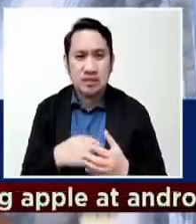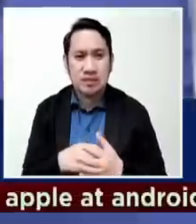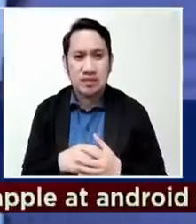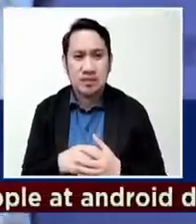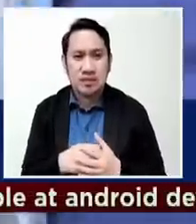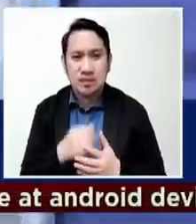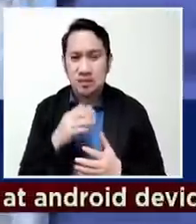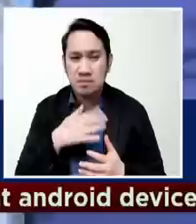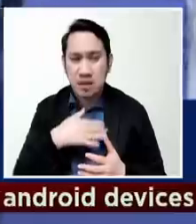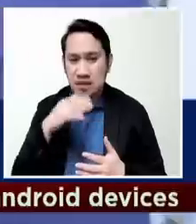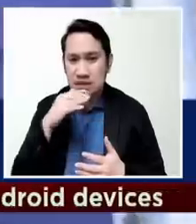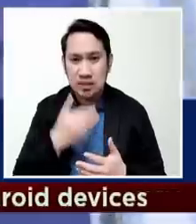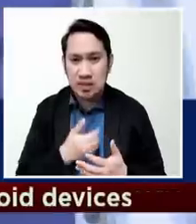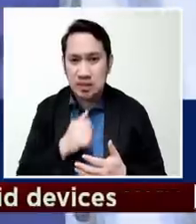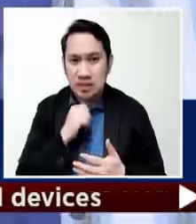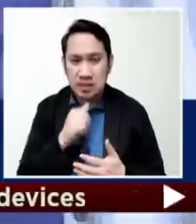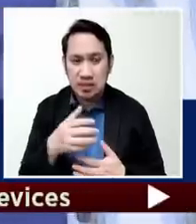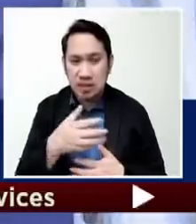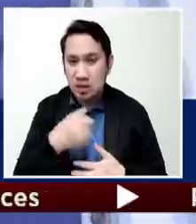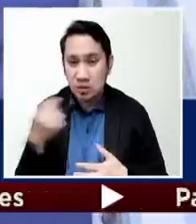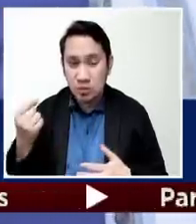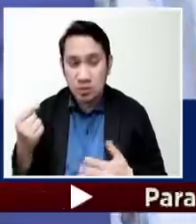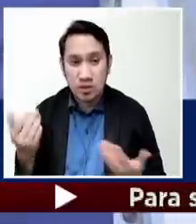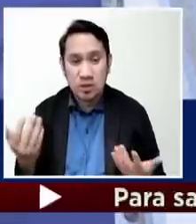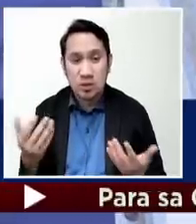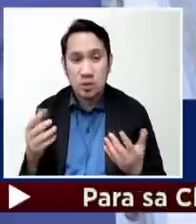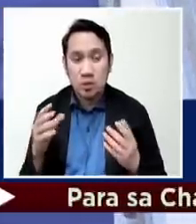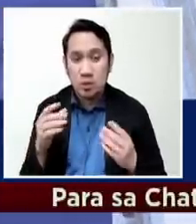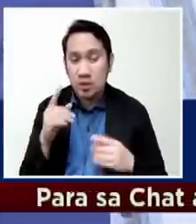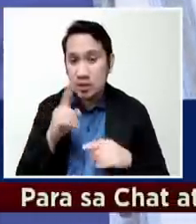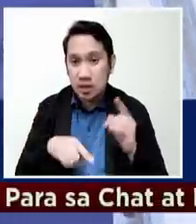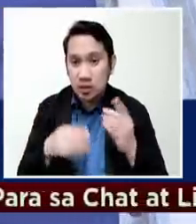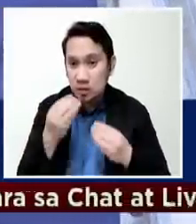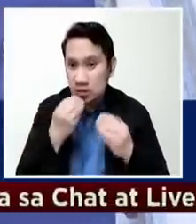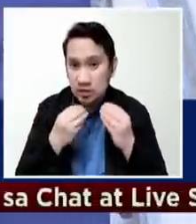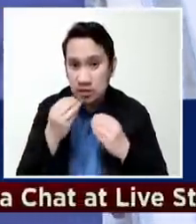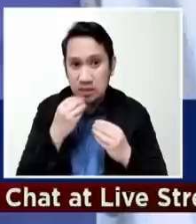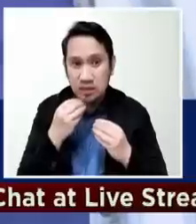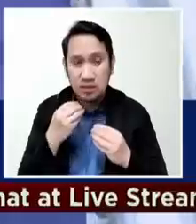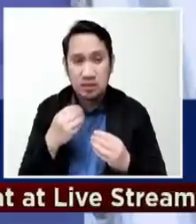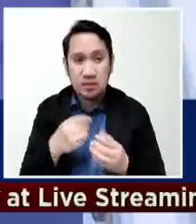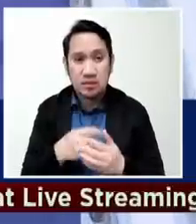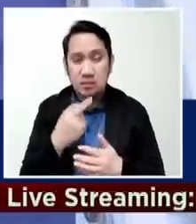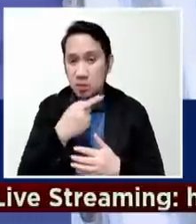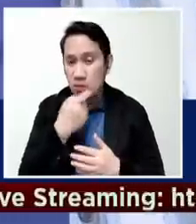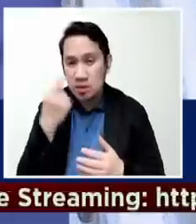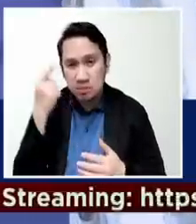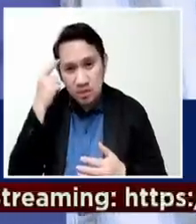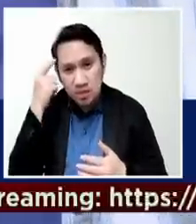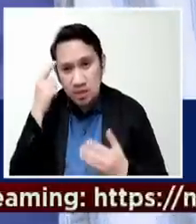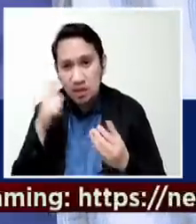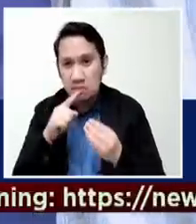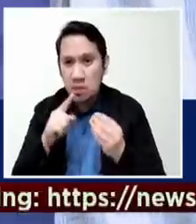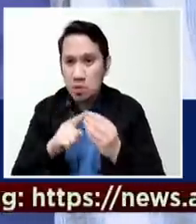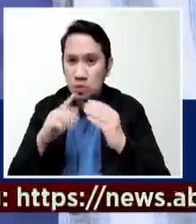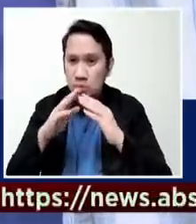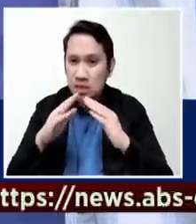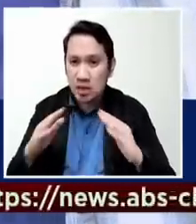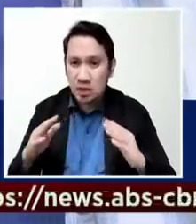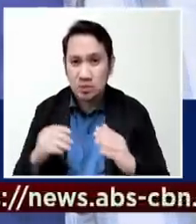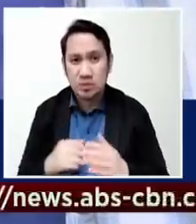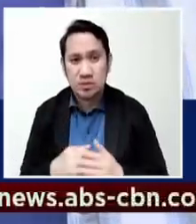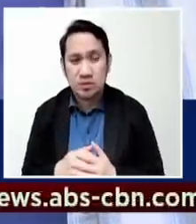kuha. Hindi pa kumakain. Siyempre, iniisip ko yung mga nagpag-uuran namin. Kaya hindi